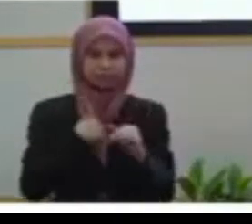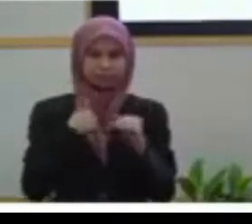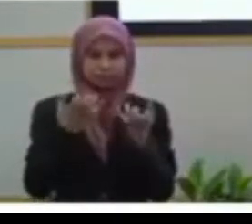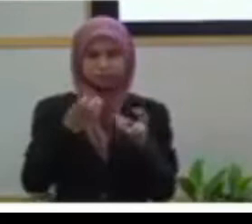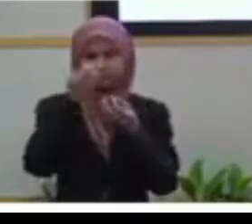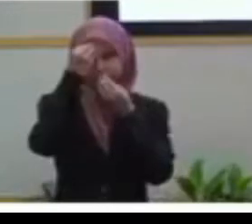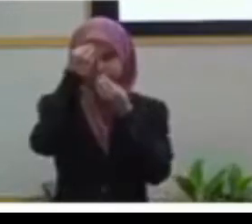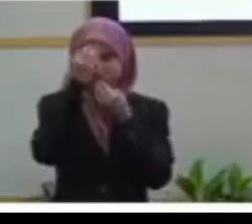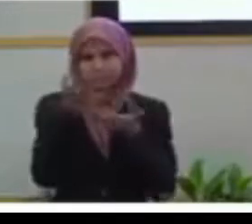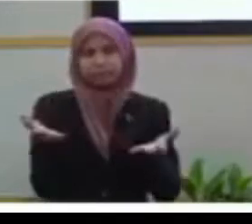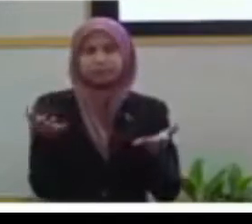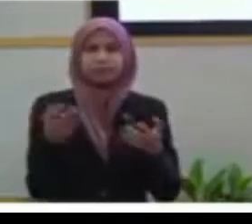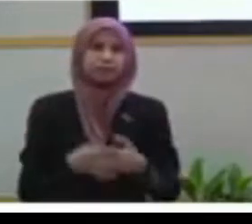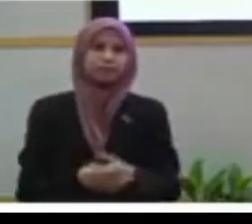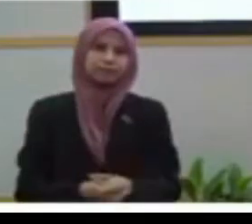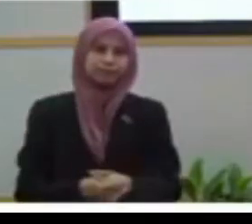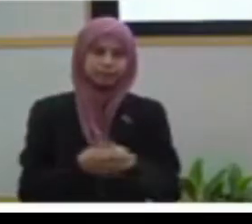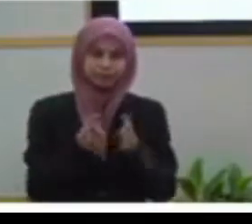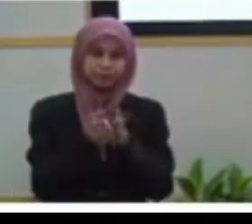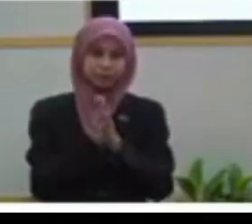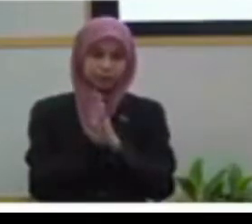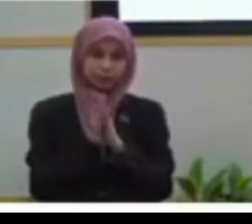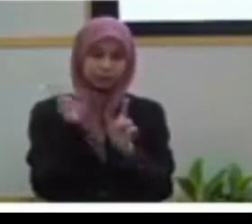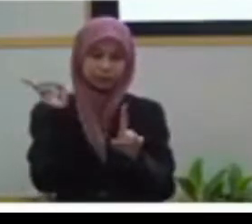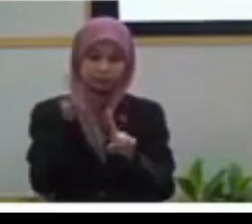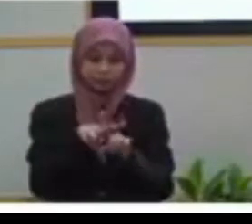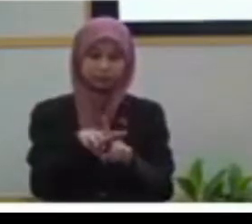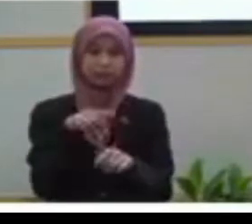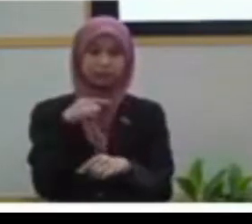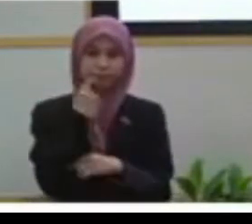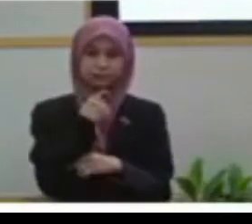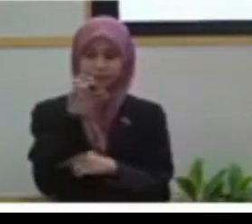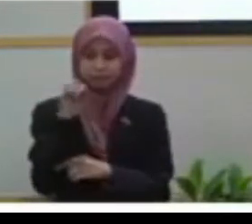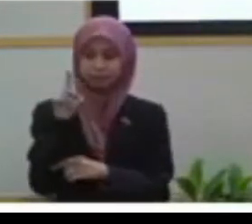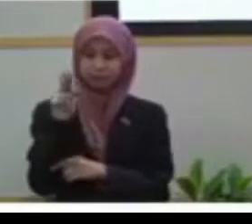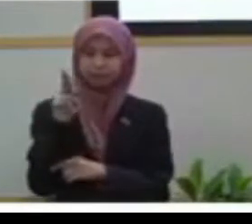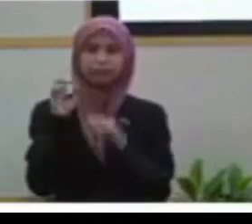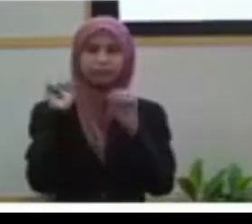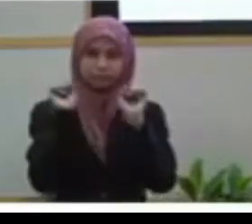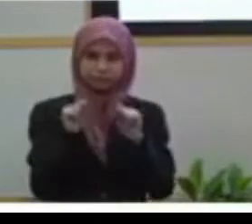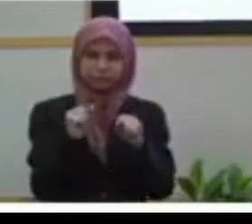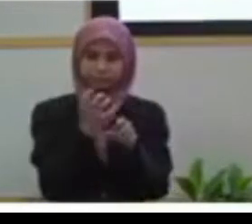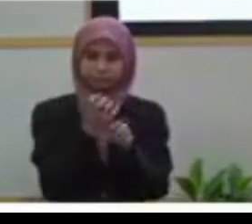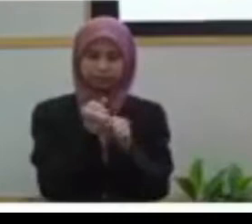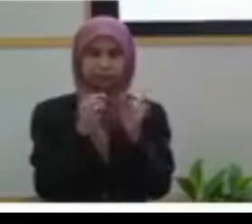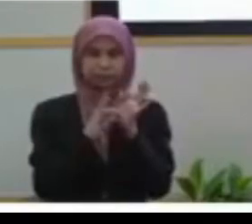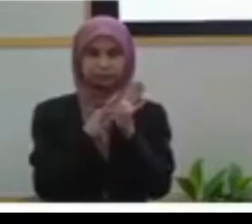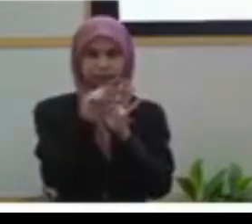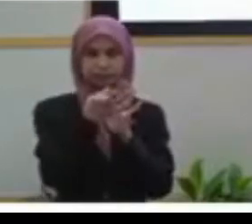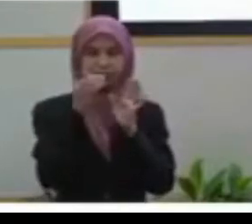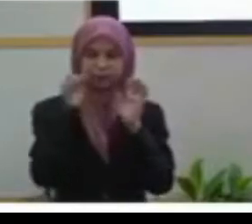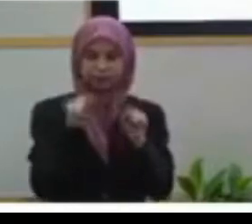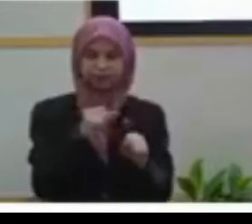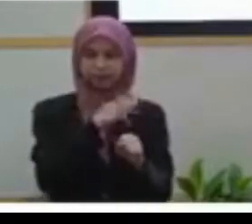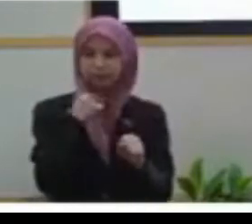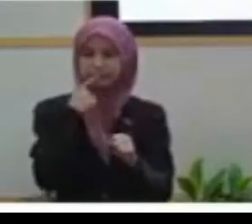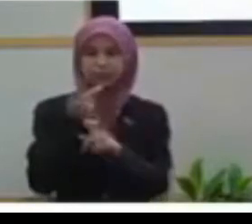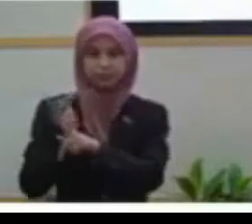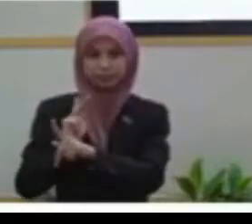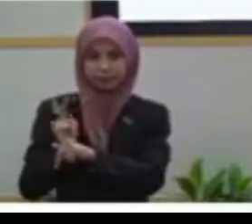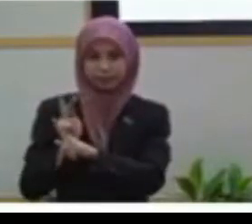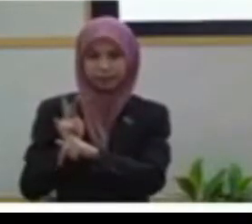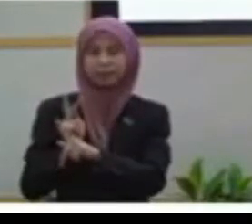maklumkan bahawa pemohon daripada OKU dibenarkan mendapat stiker, malahan penjaga kepada OKU